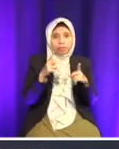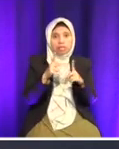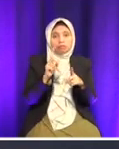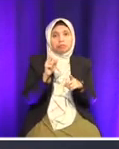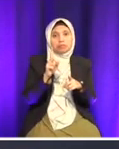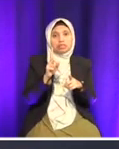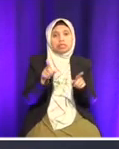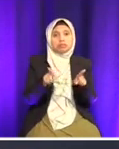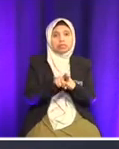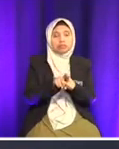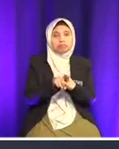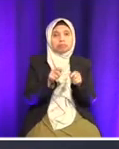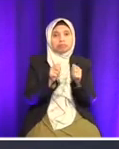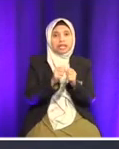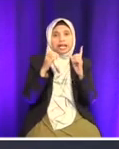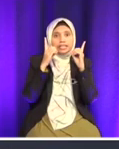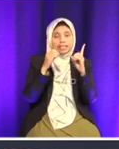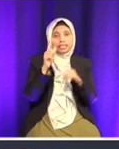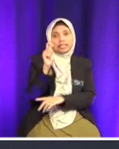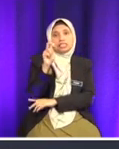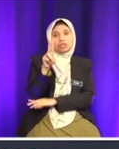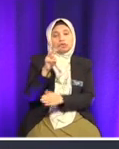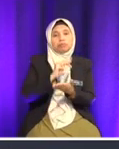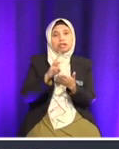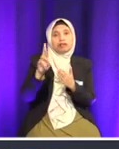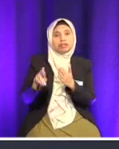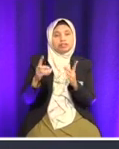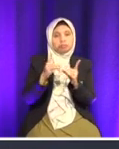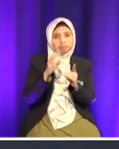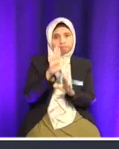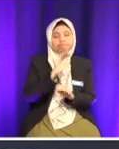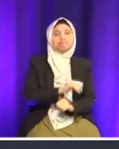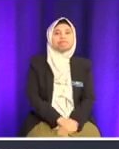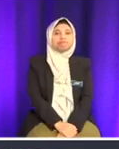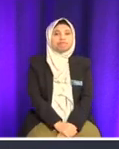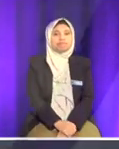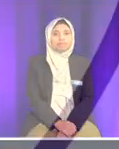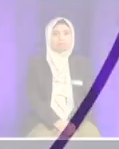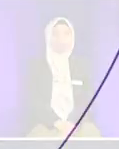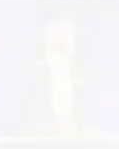teruskan bersama dengan kami pastinya dalam menengah rendah jumbo selepas ini